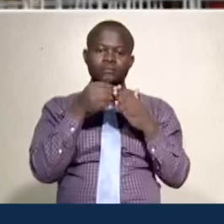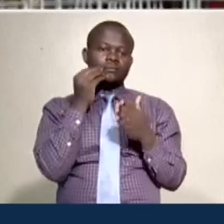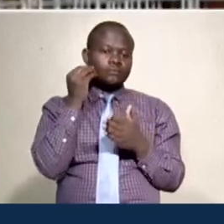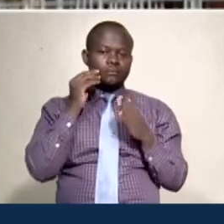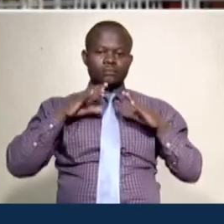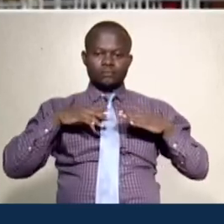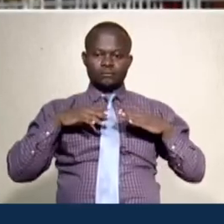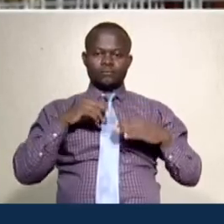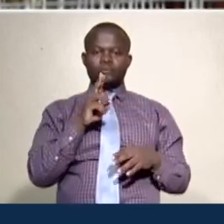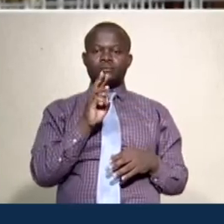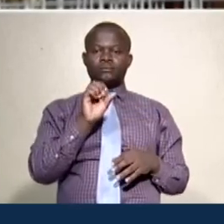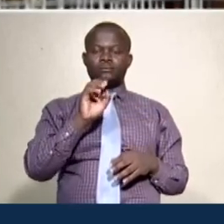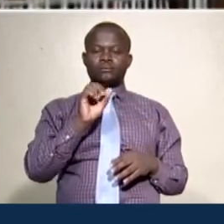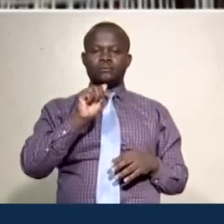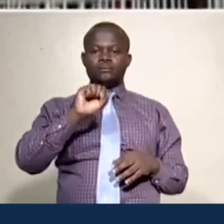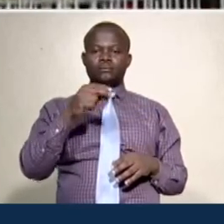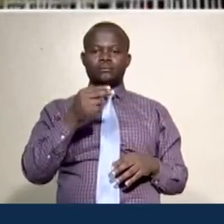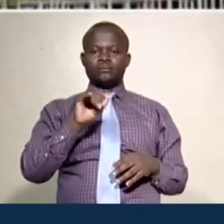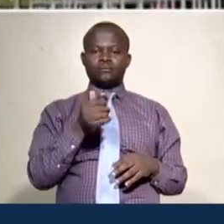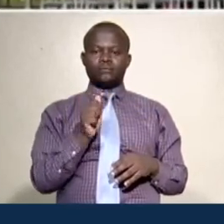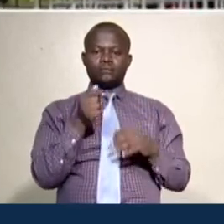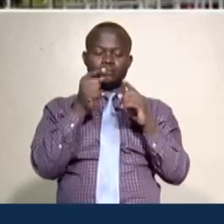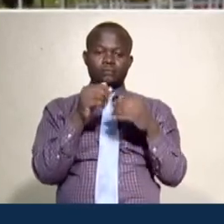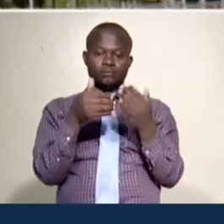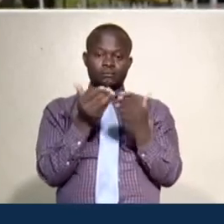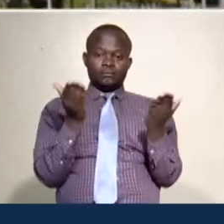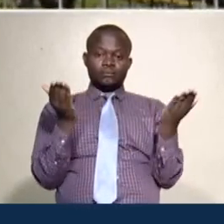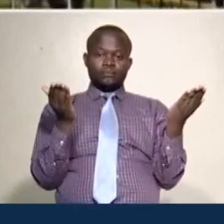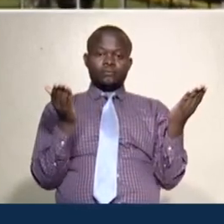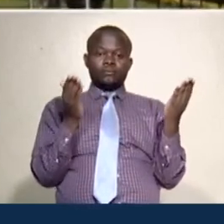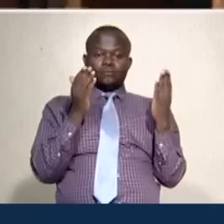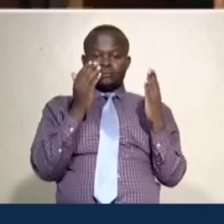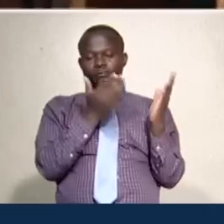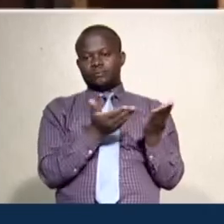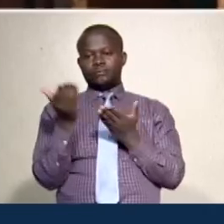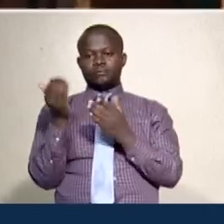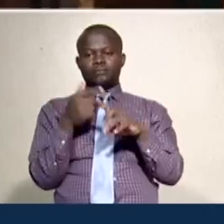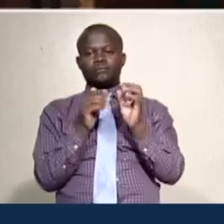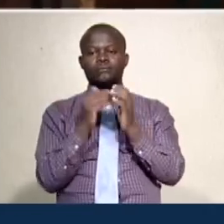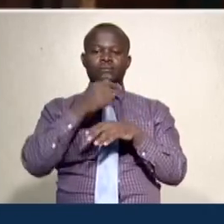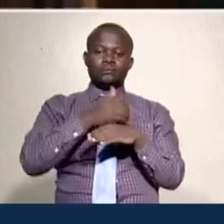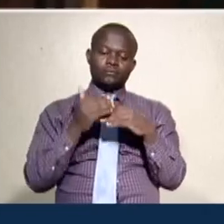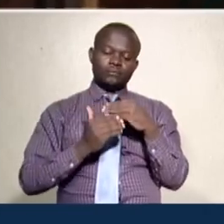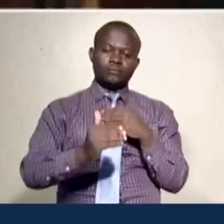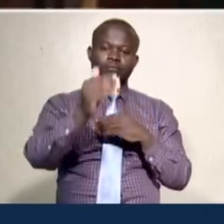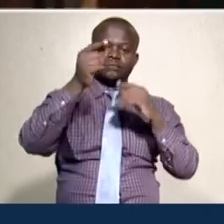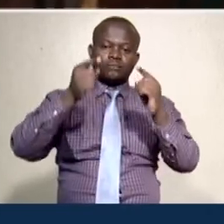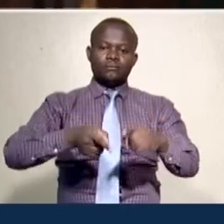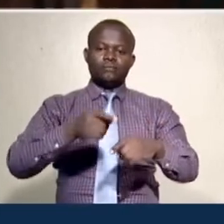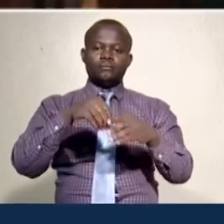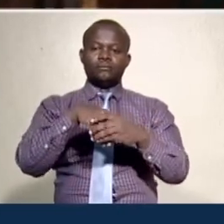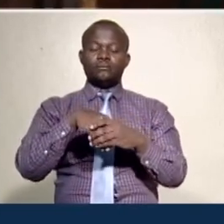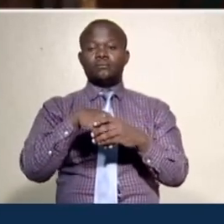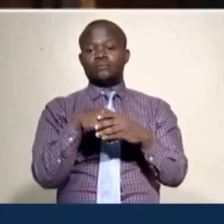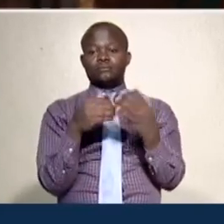worohewe. Uwifashije Ansila duhuriye nawe hanze y'ibi bitaro ngo yaraye yakiriwe. Nyamara ku munsi ukurikiyeho ubwo twahageraga muri aya